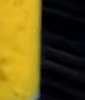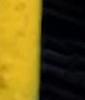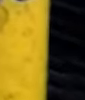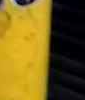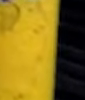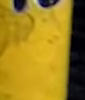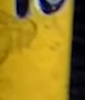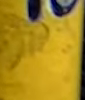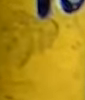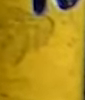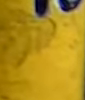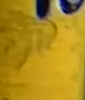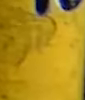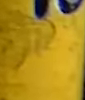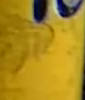misalnya